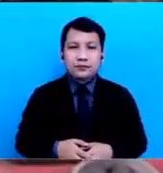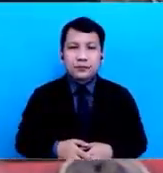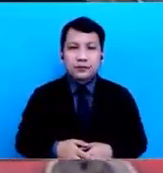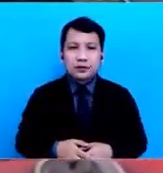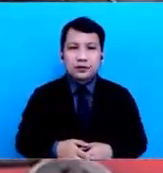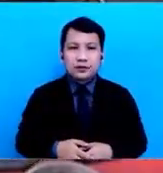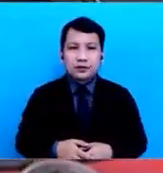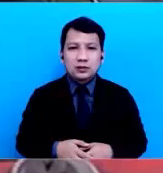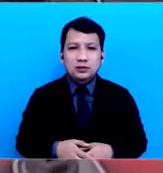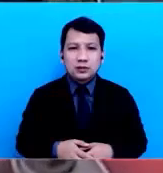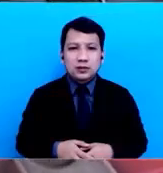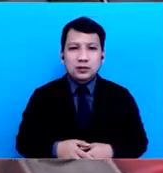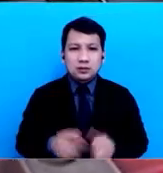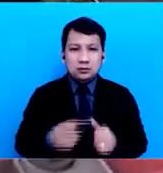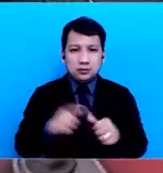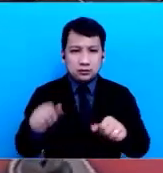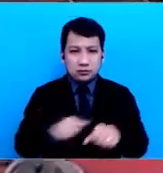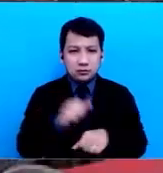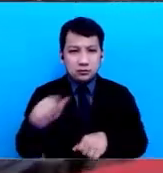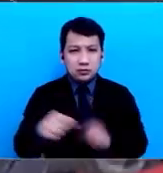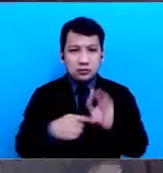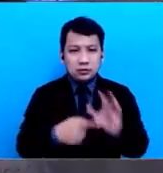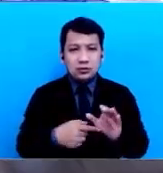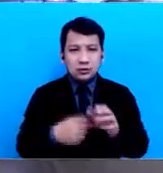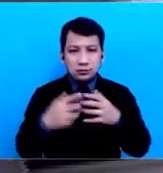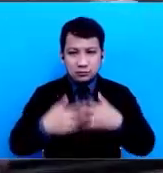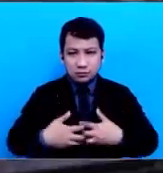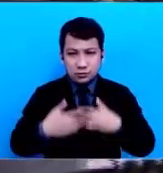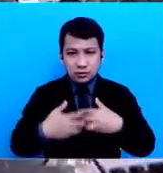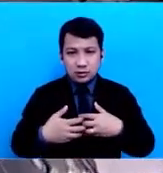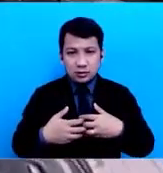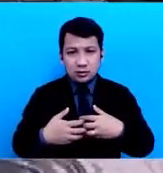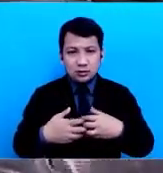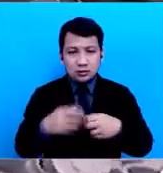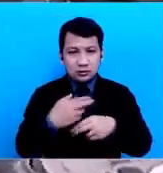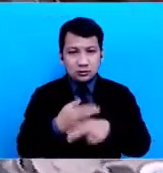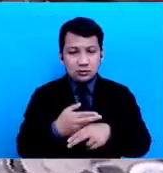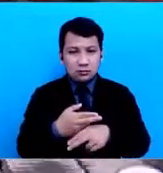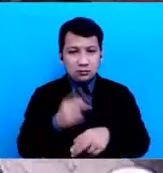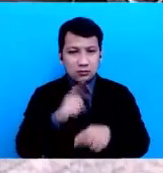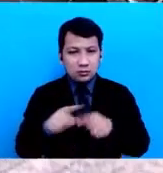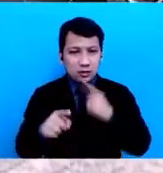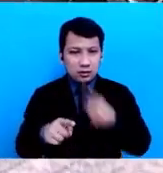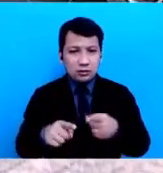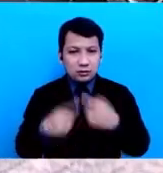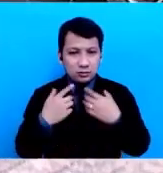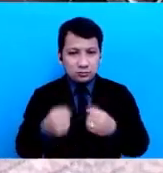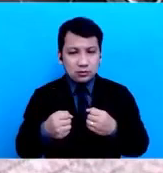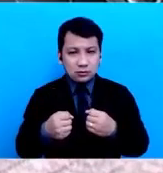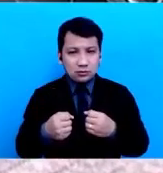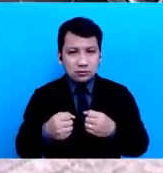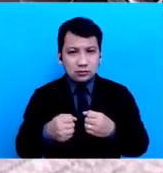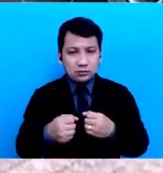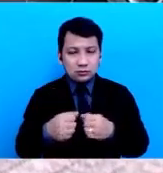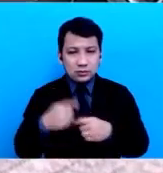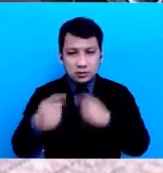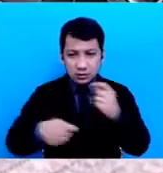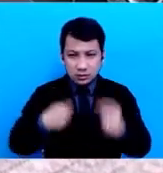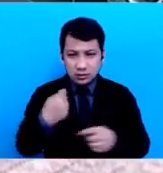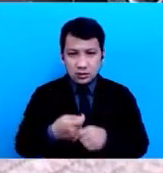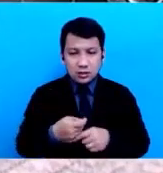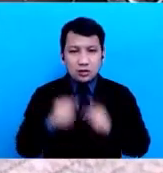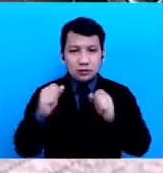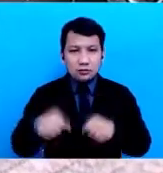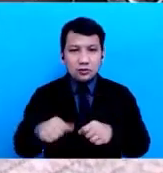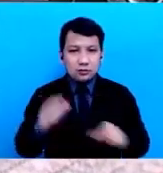First advice, panatilihing well-maintained ang sasakyan. If something's wrong with the engine or the tires or the suspension, maaring mapuwersa